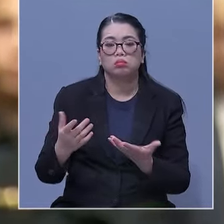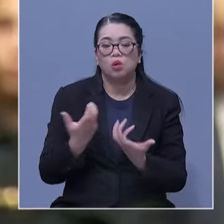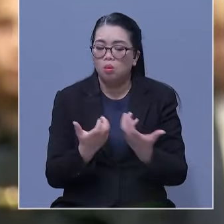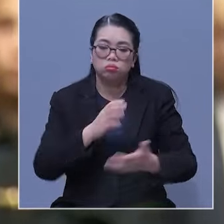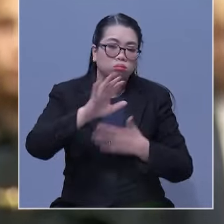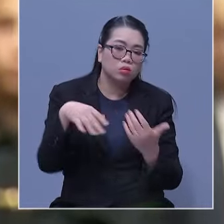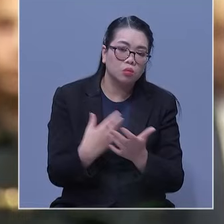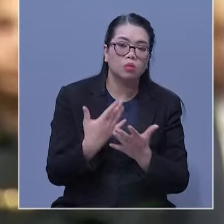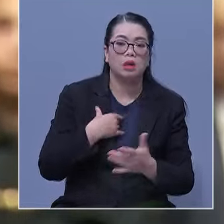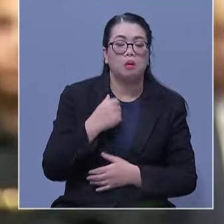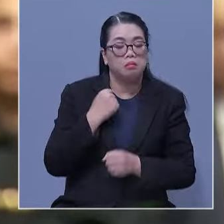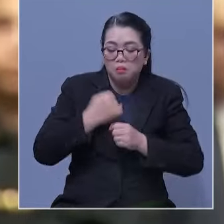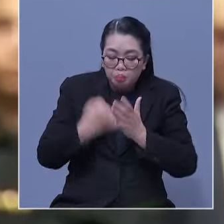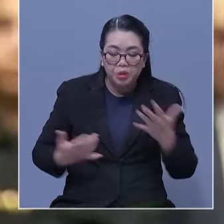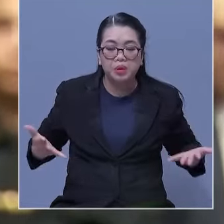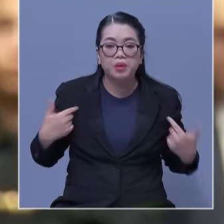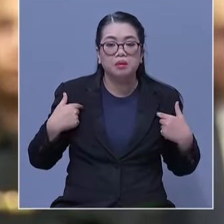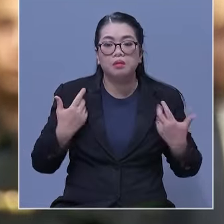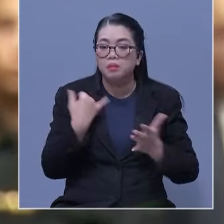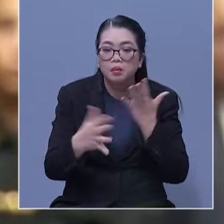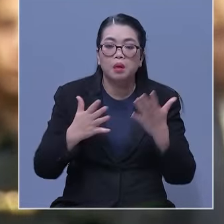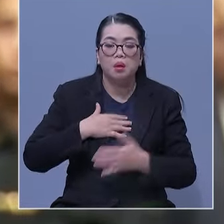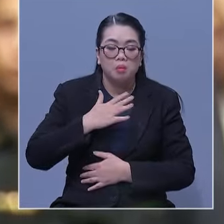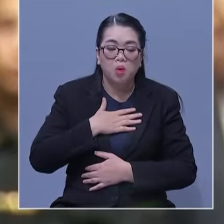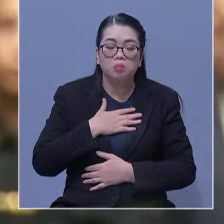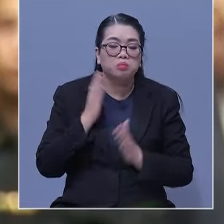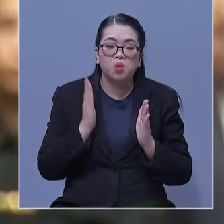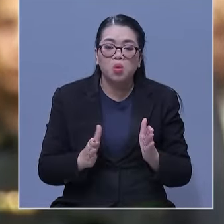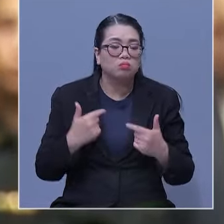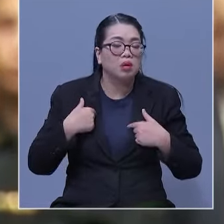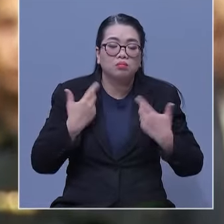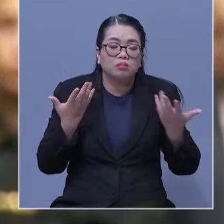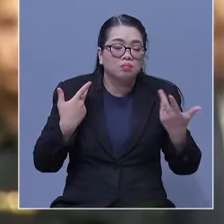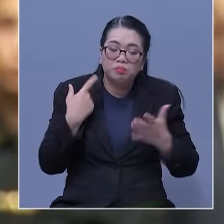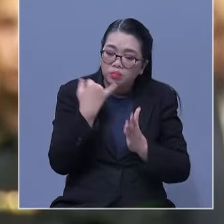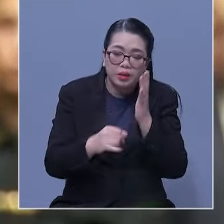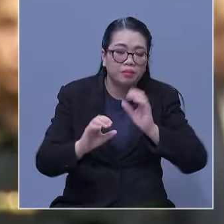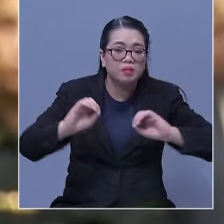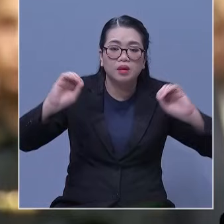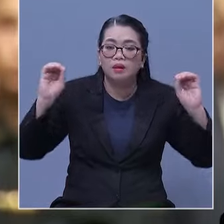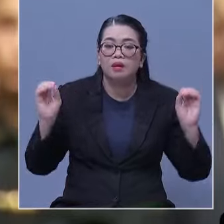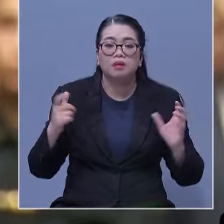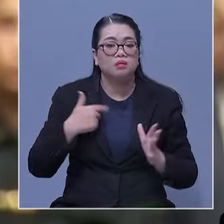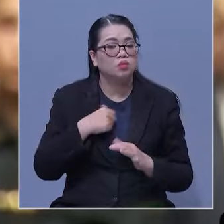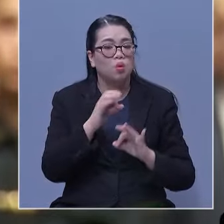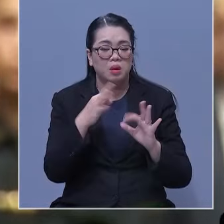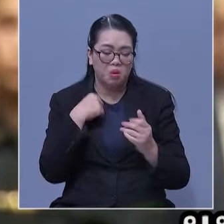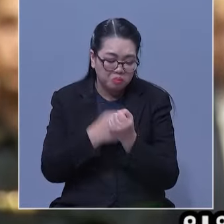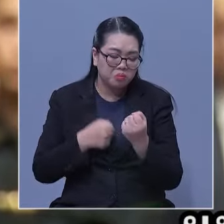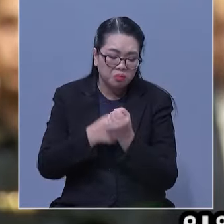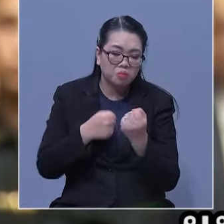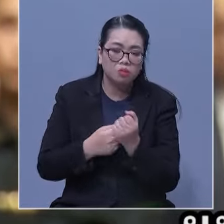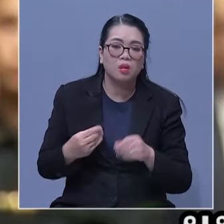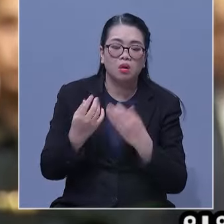thing, we didn't do a thing wrong. I'm a very innocent man, and it's okay. I'm fighting for our country.